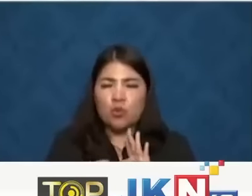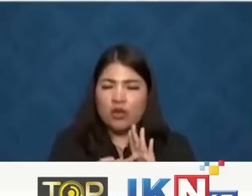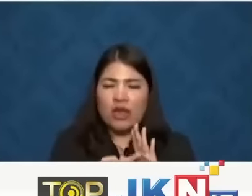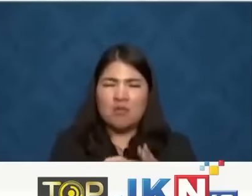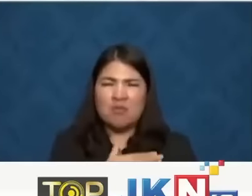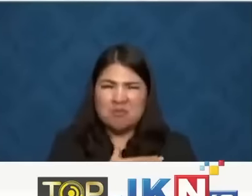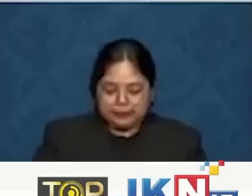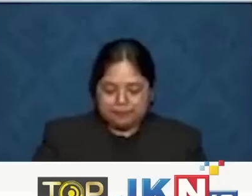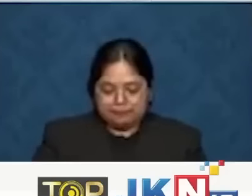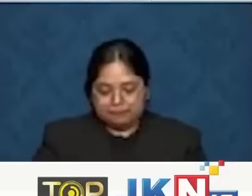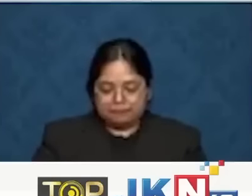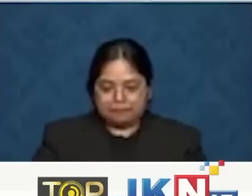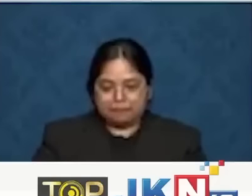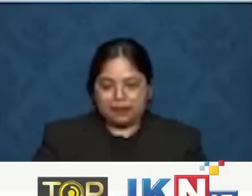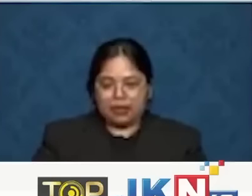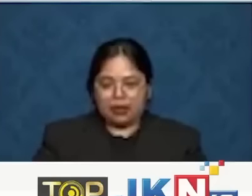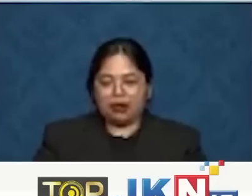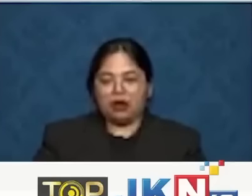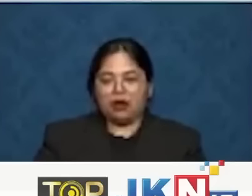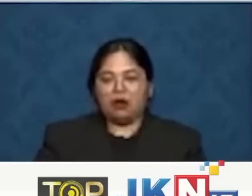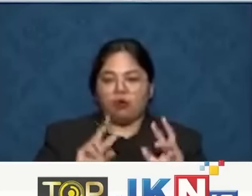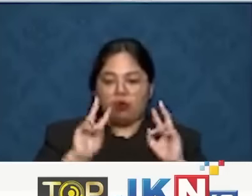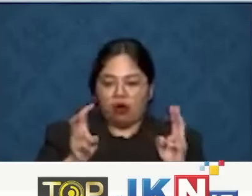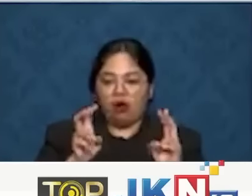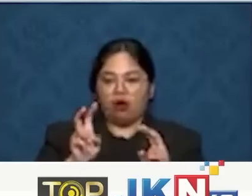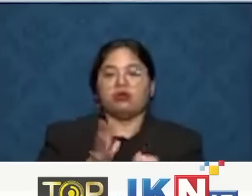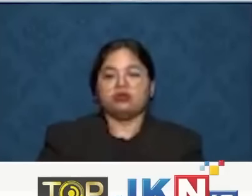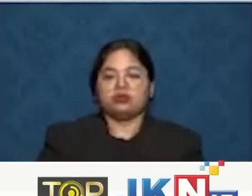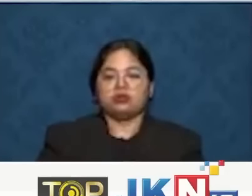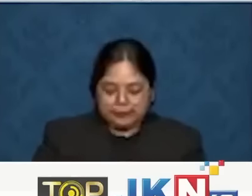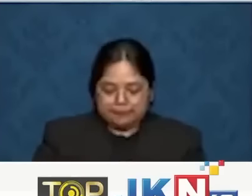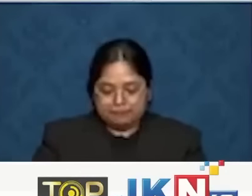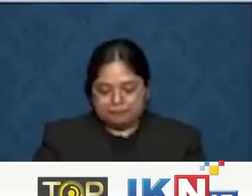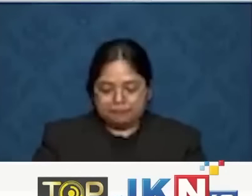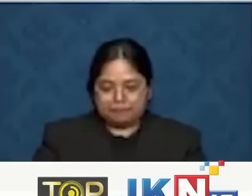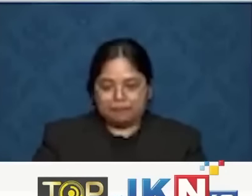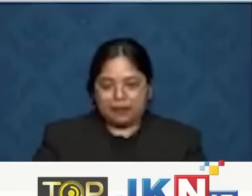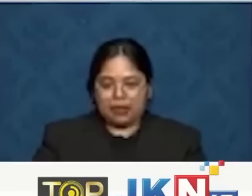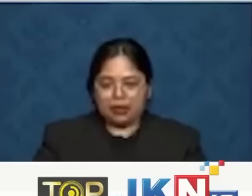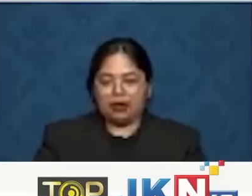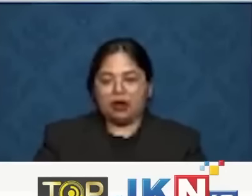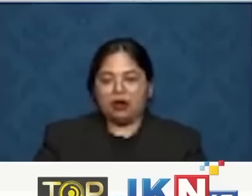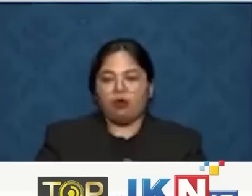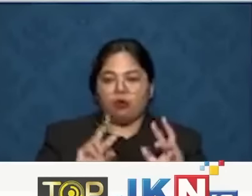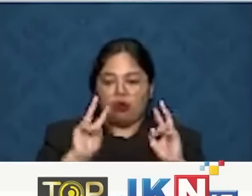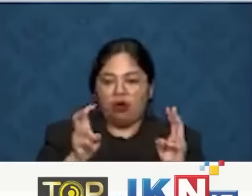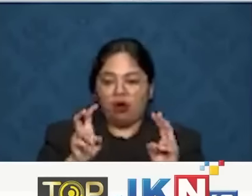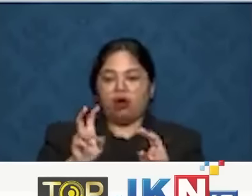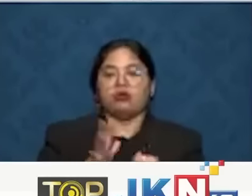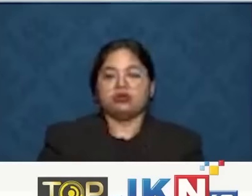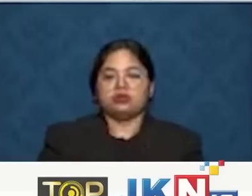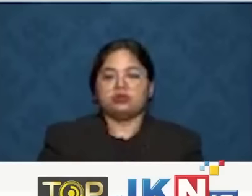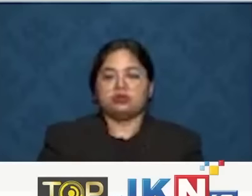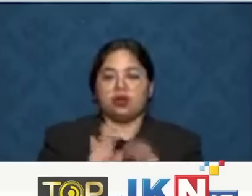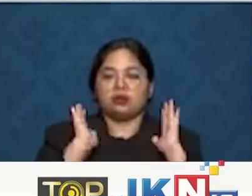งสาธารณสุขเนี่ยก็กล่าวชี้แจงเรื่องนี้ต่อสภาครับ ประเด็นที่คุณหมออ้างว่าเป็นการอภิปรายต